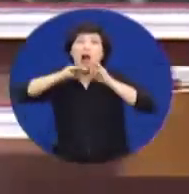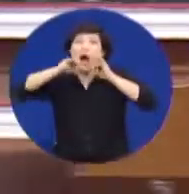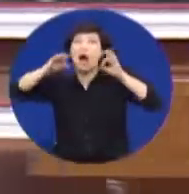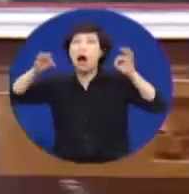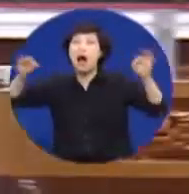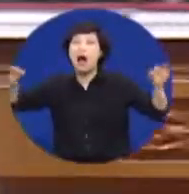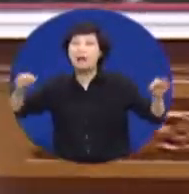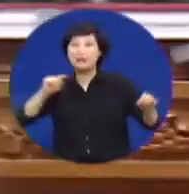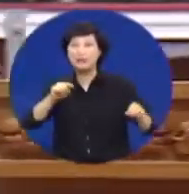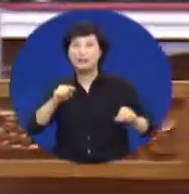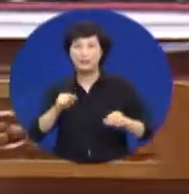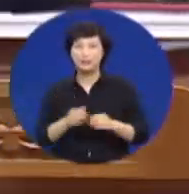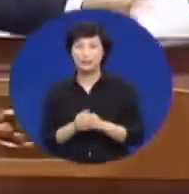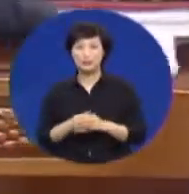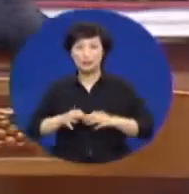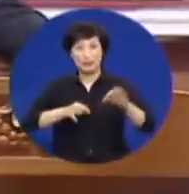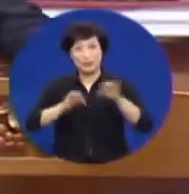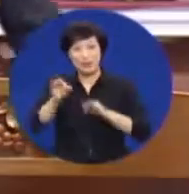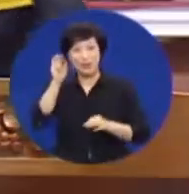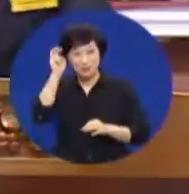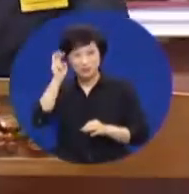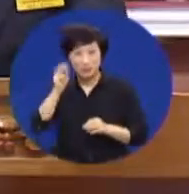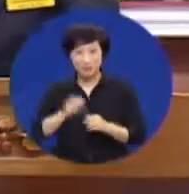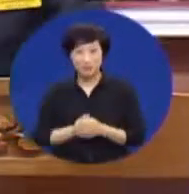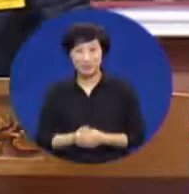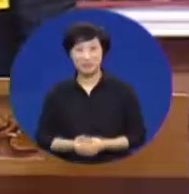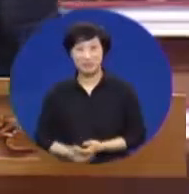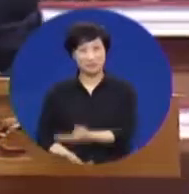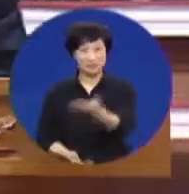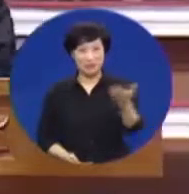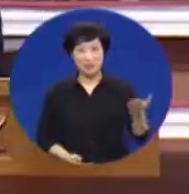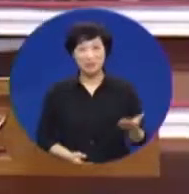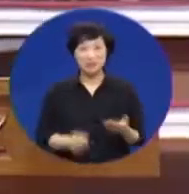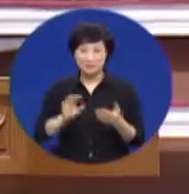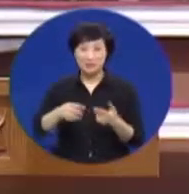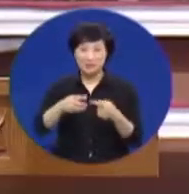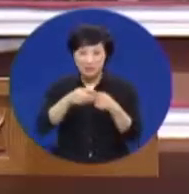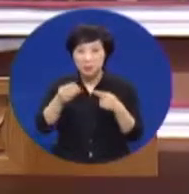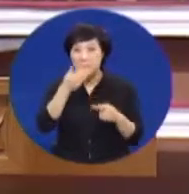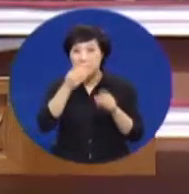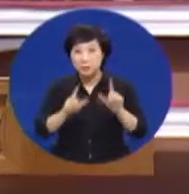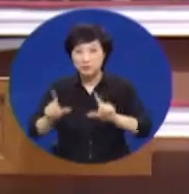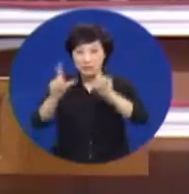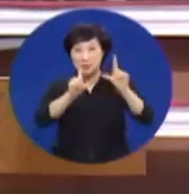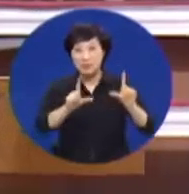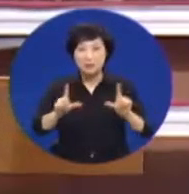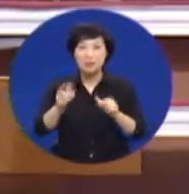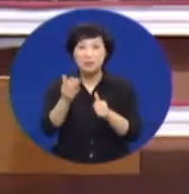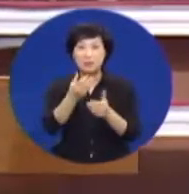대니 보리석대 달라는 거예요. 막 이래서 겨우 먹고 사는 어부